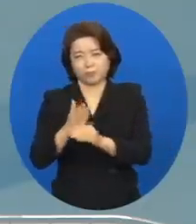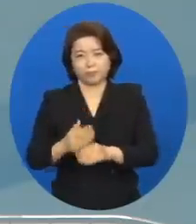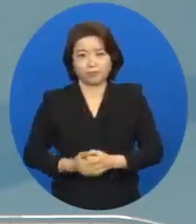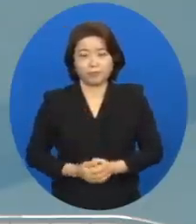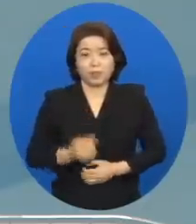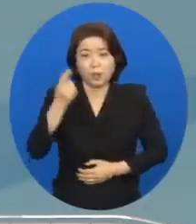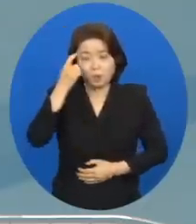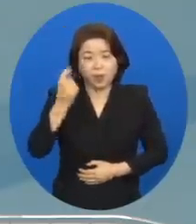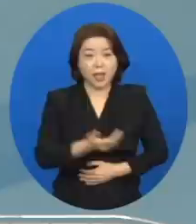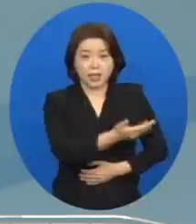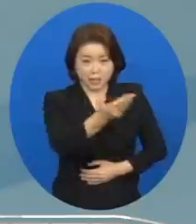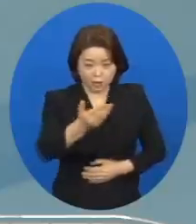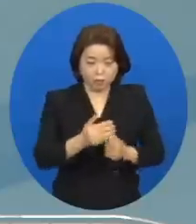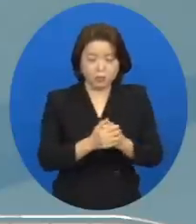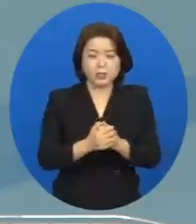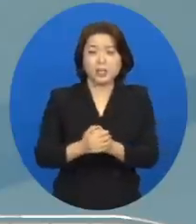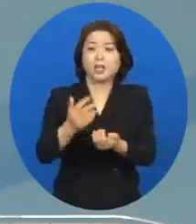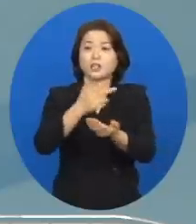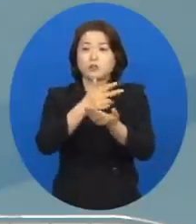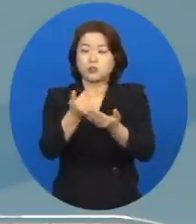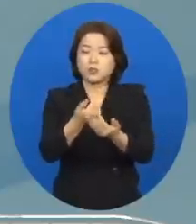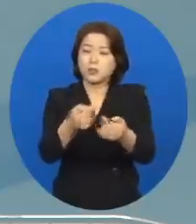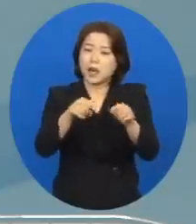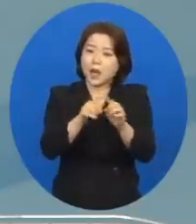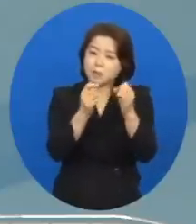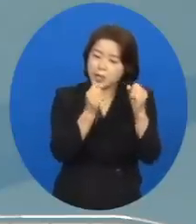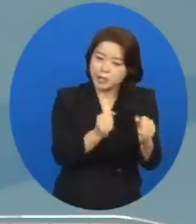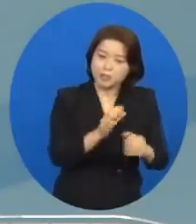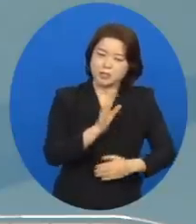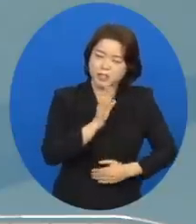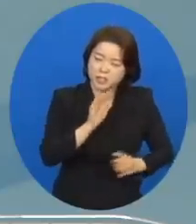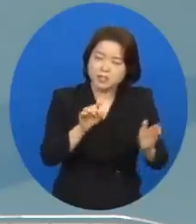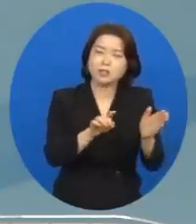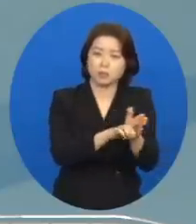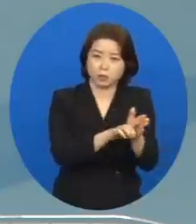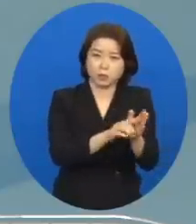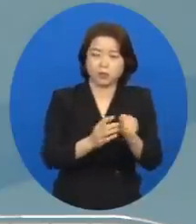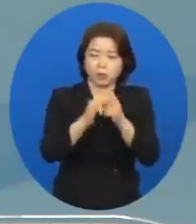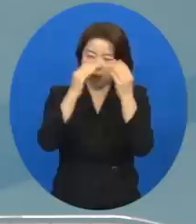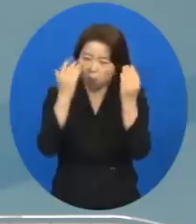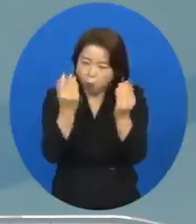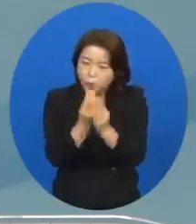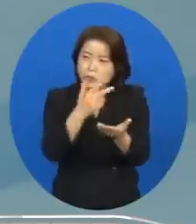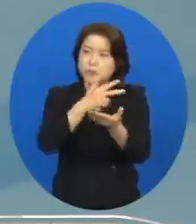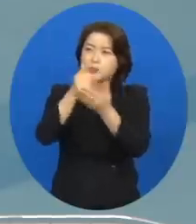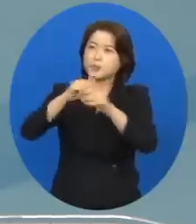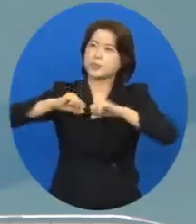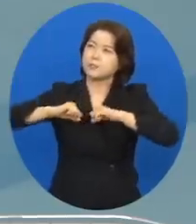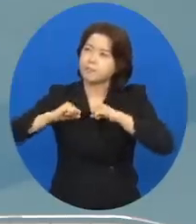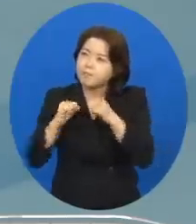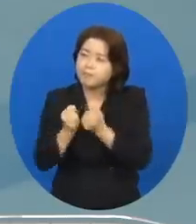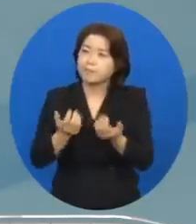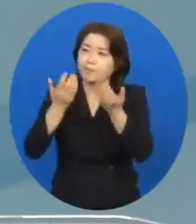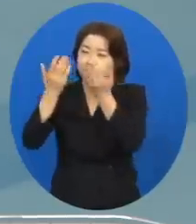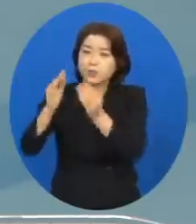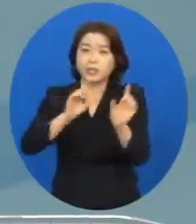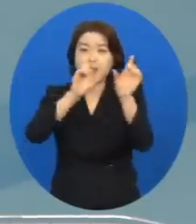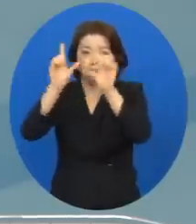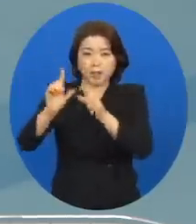여러분이 주님이 여러분과 함께 계심을 정말 믿고 온전히 주님께 순종하는 삶을